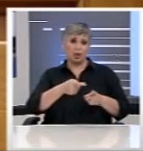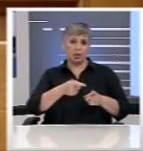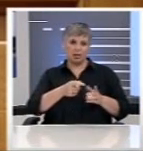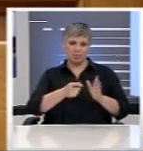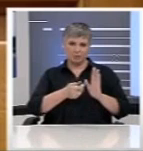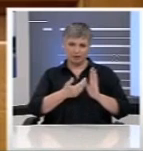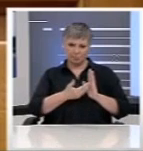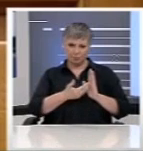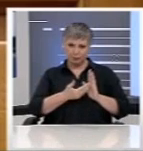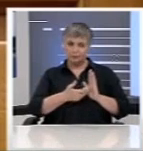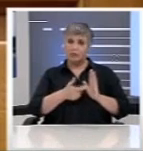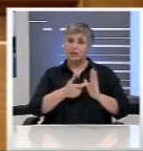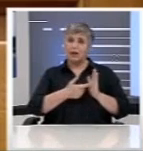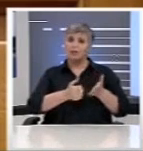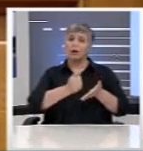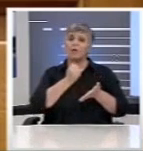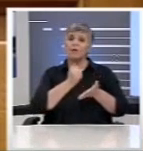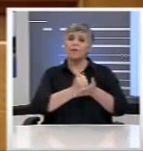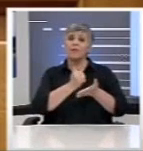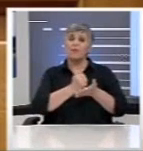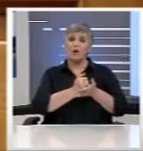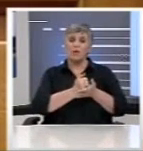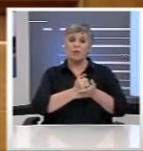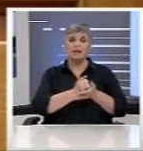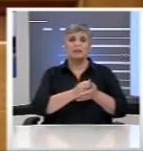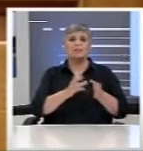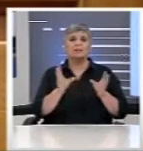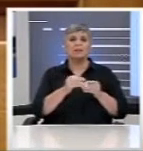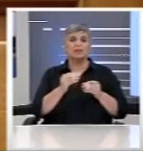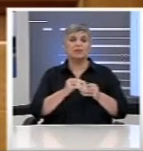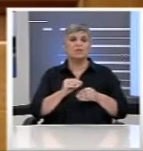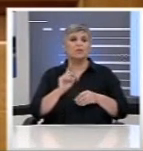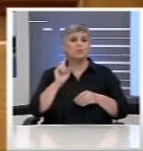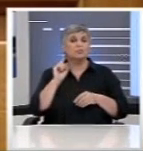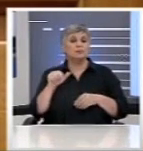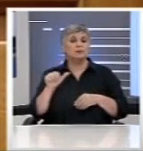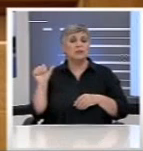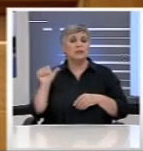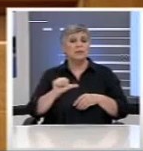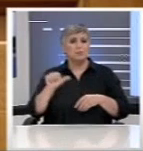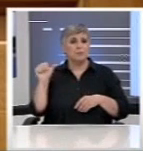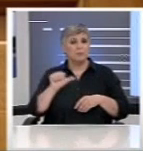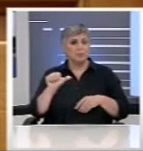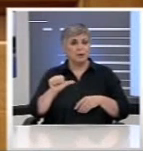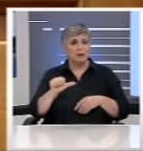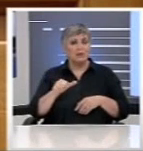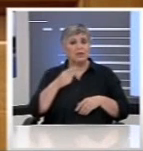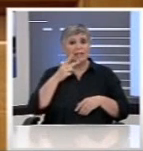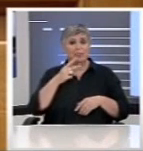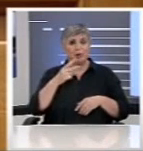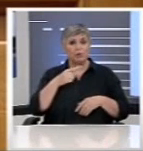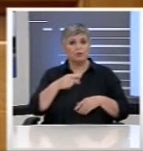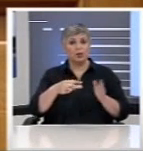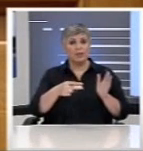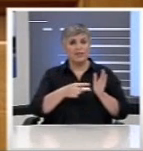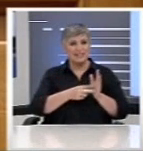Αυτά ήταν τα βεβαιωθέντα, με συγχωρείτε, στις παραβάσεις καυσίμων και καπνικών στην διετία 13-14. Ήταν τα